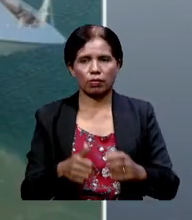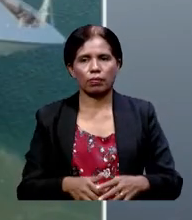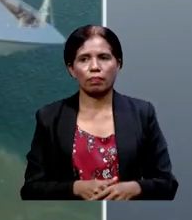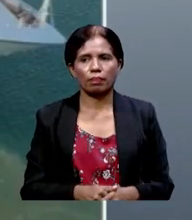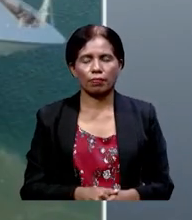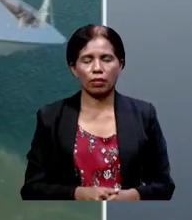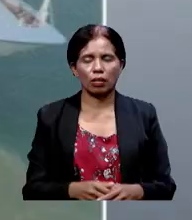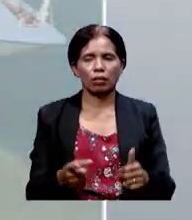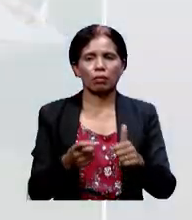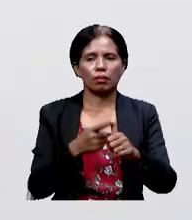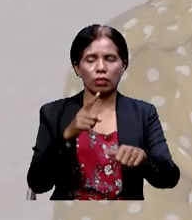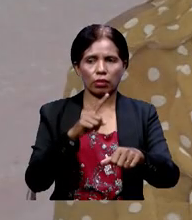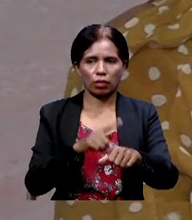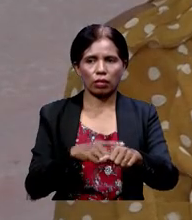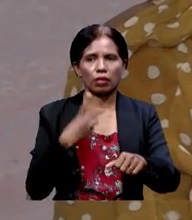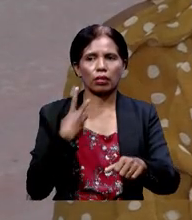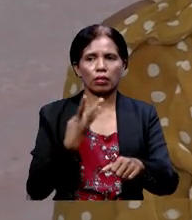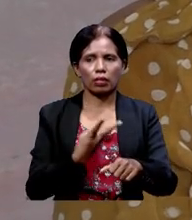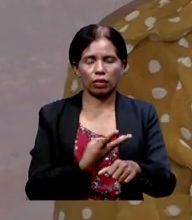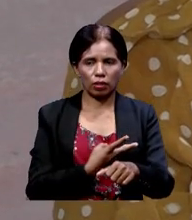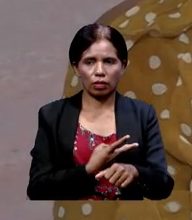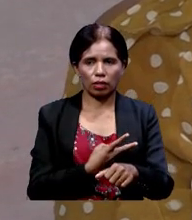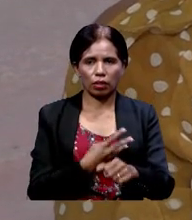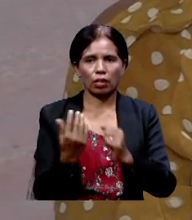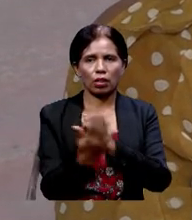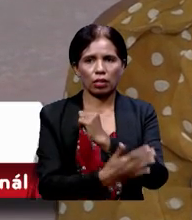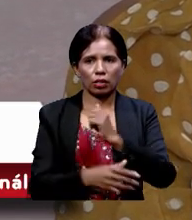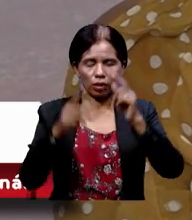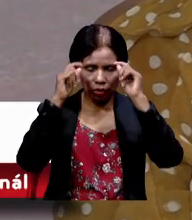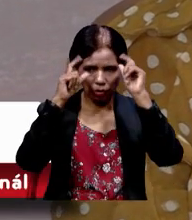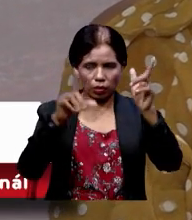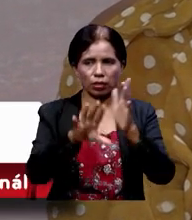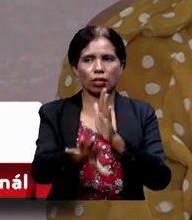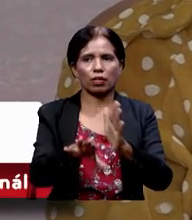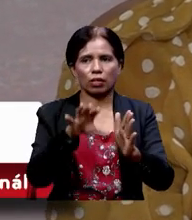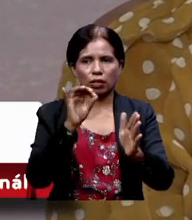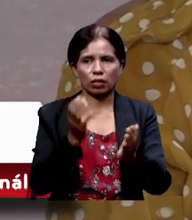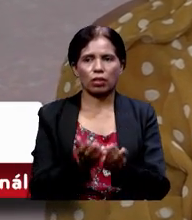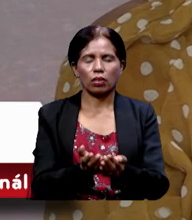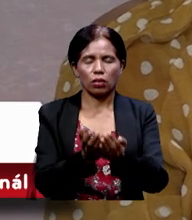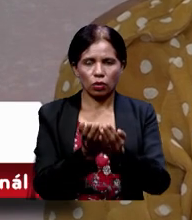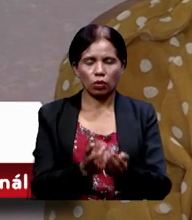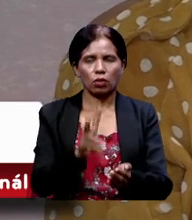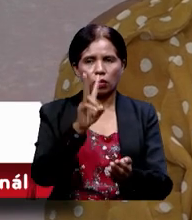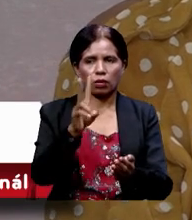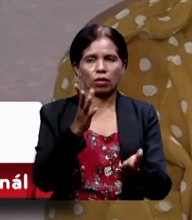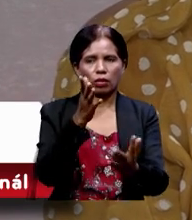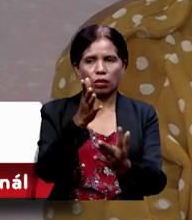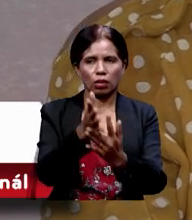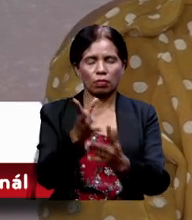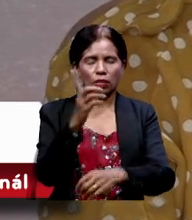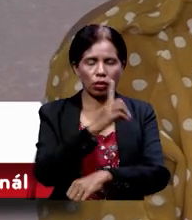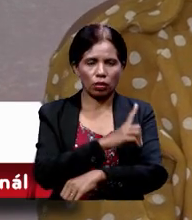Foi a primeira vez e tenia rai Timor Leste nebe hetan ro rua keras nebe matama i halorong ida